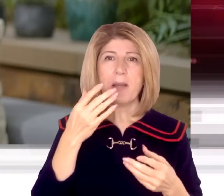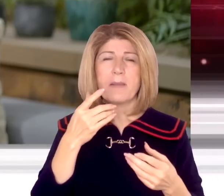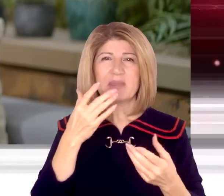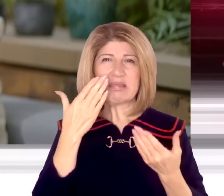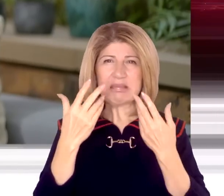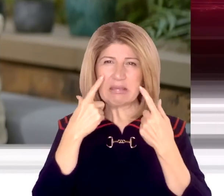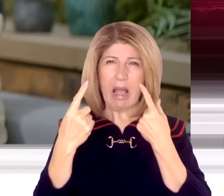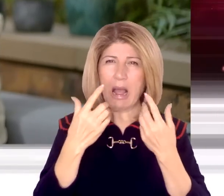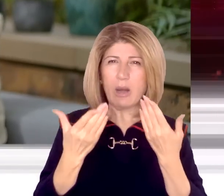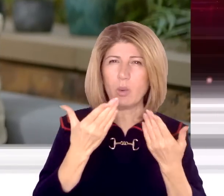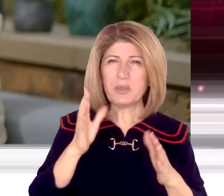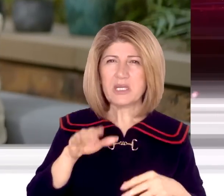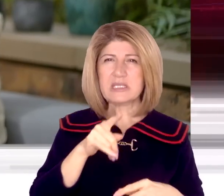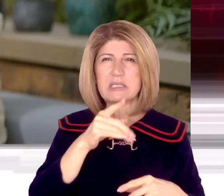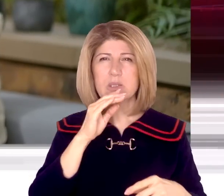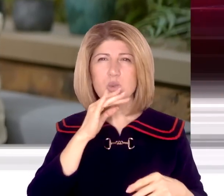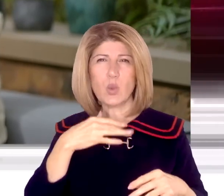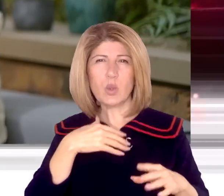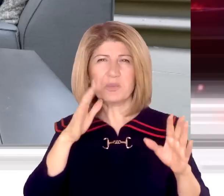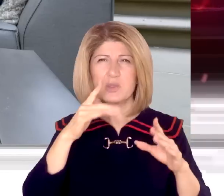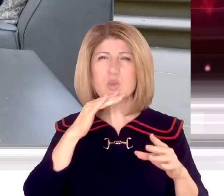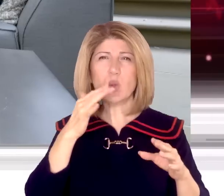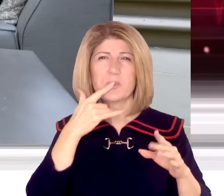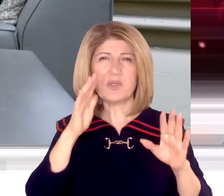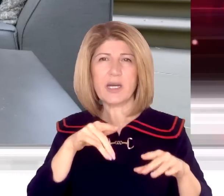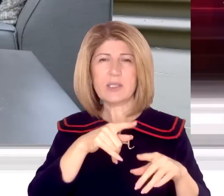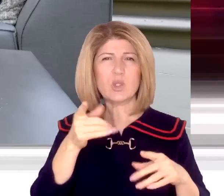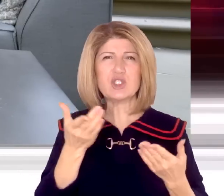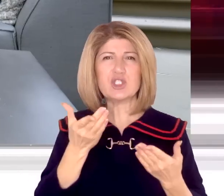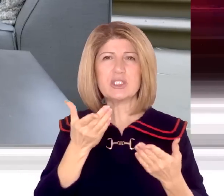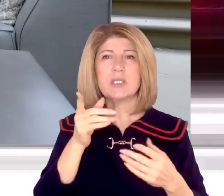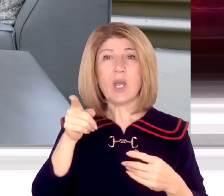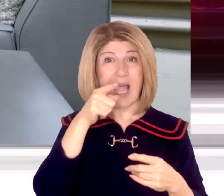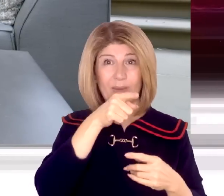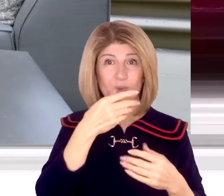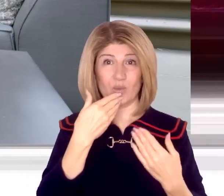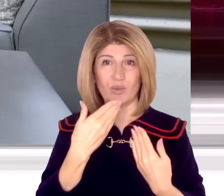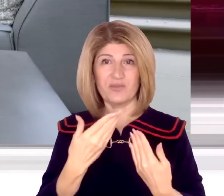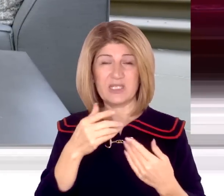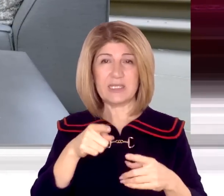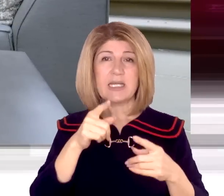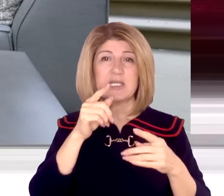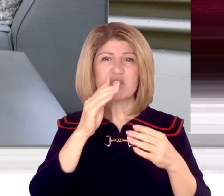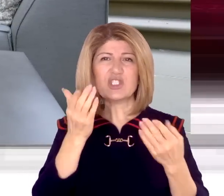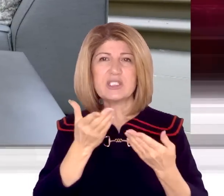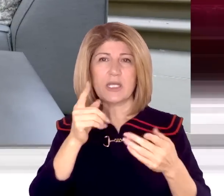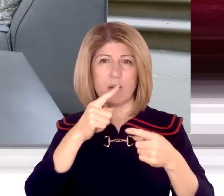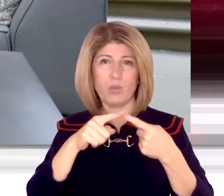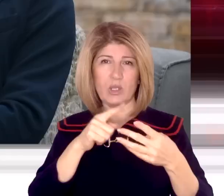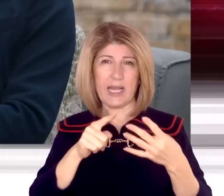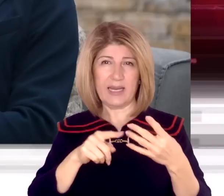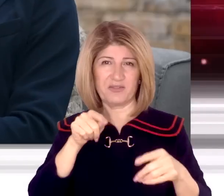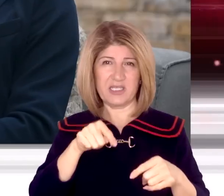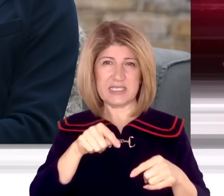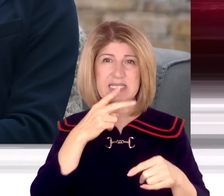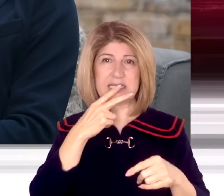مصرف تقلبی نیکل و کروم و سرب دارن، اونا چه تاثیری رو بدن میذارن؟ خب همونطور که گفتین کارتریجای